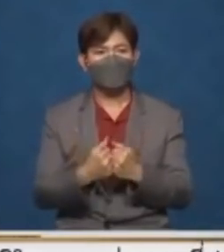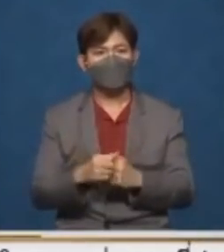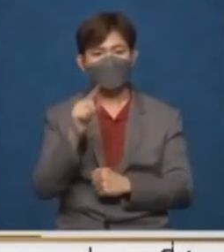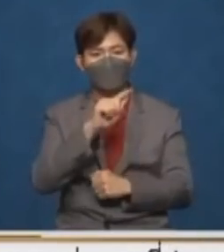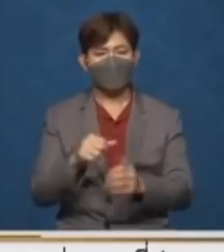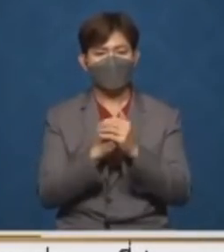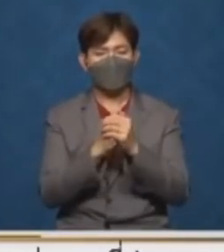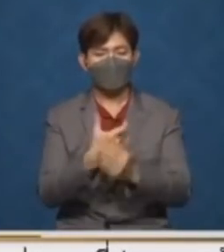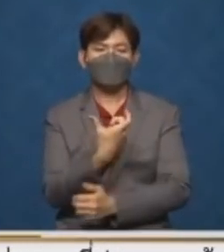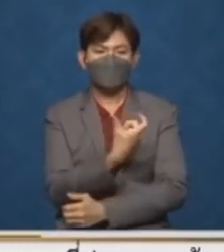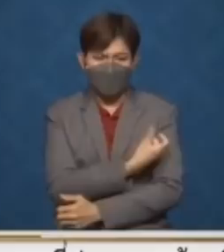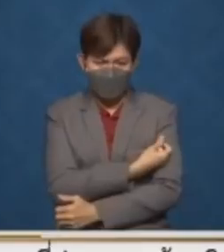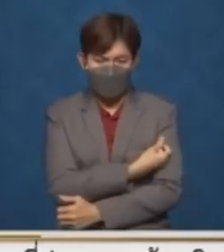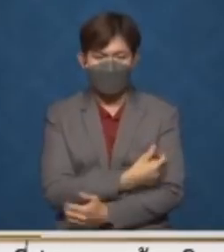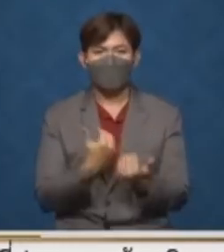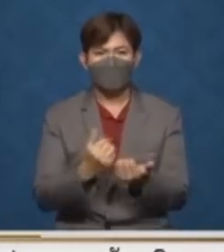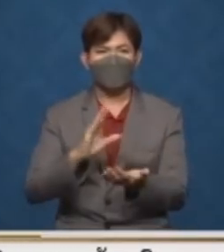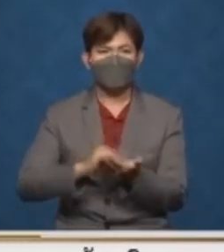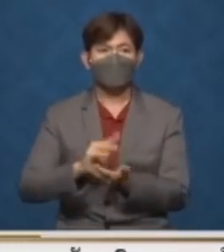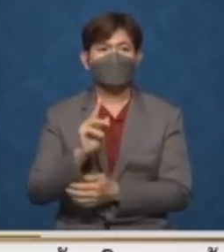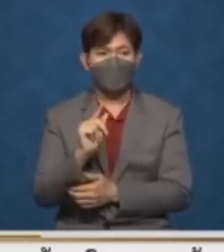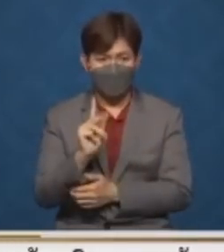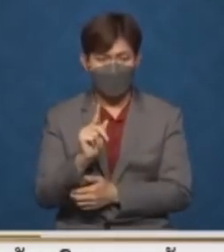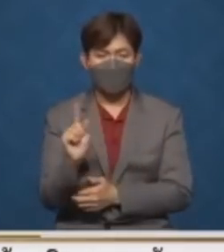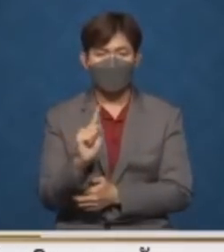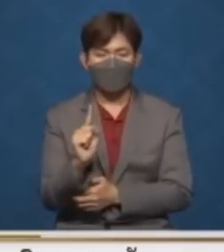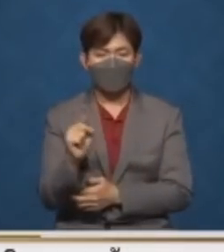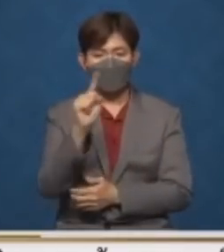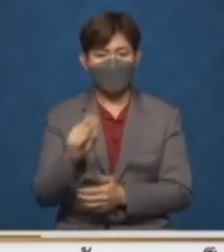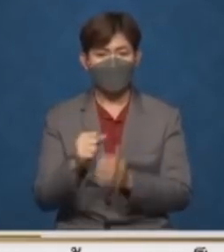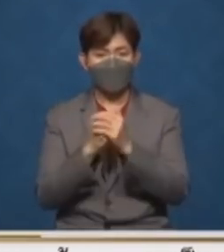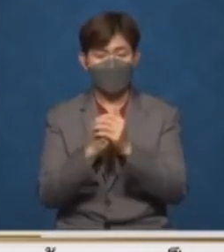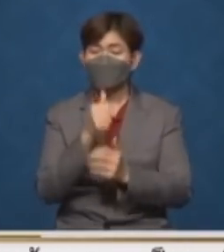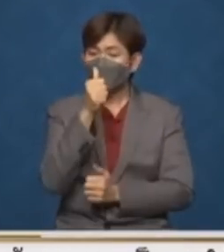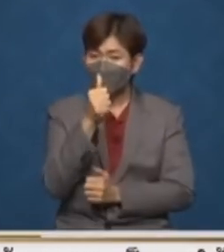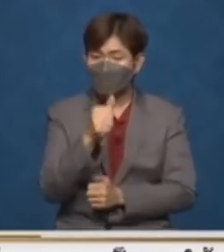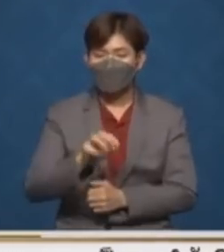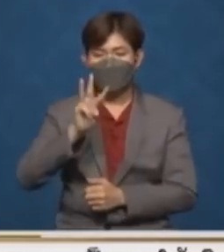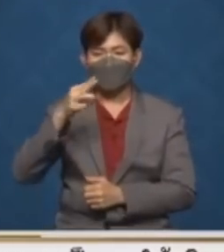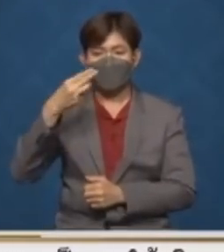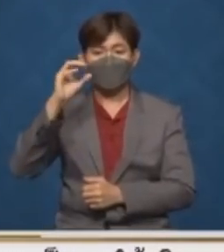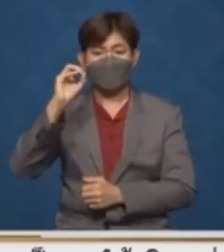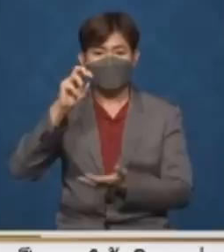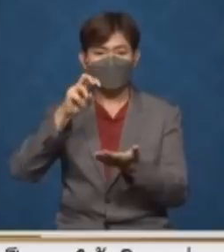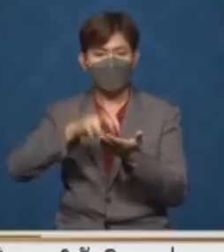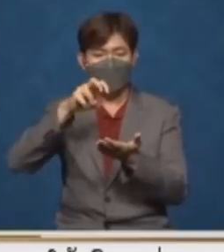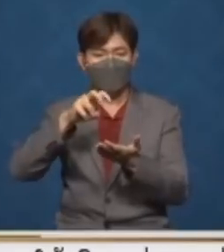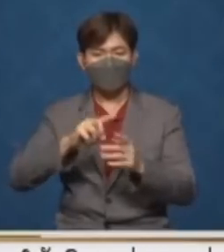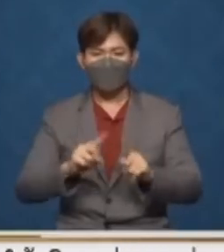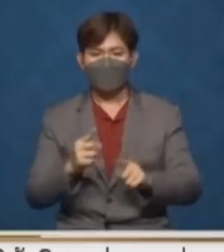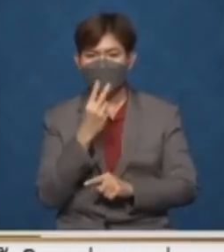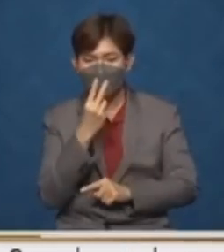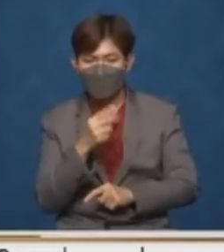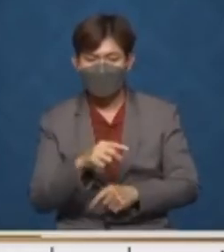เยอะมากและเราได้มข้มูลว่าสนโนวักดีWHO กรบรองสนโวักแต่ท่านกำลัจะด้อย